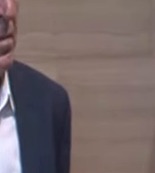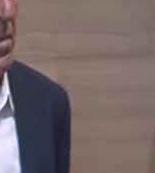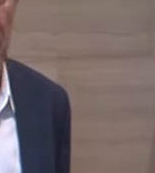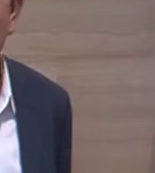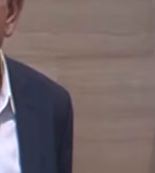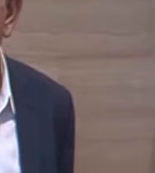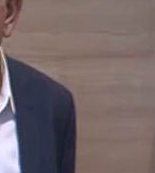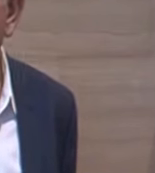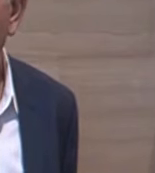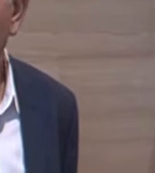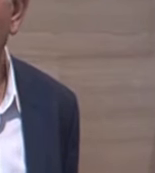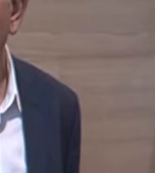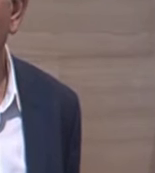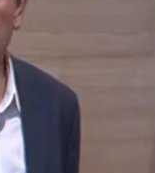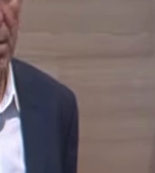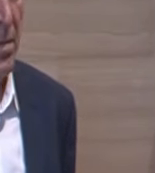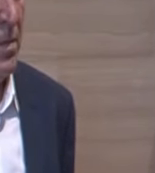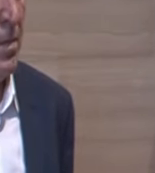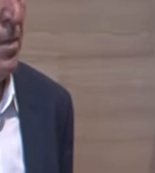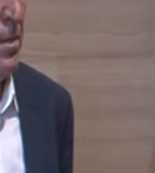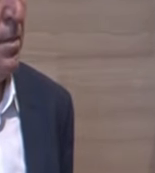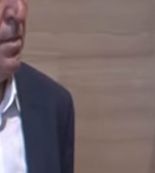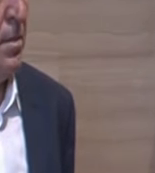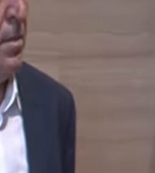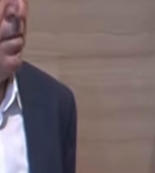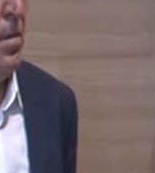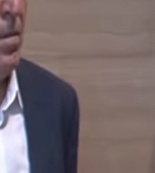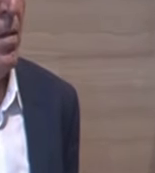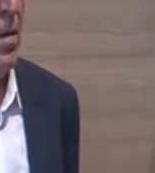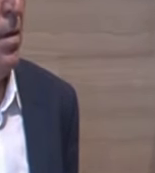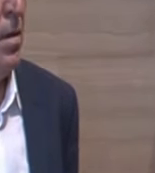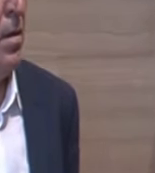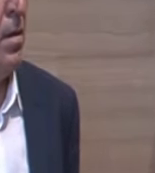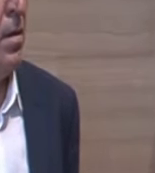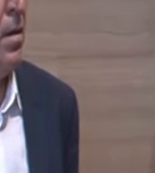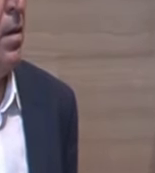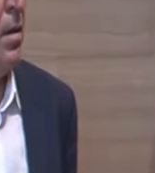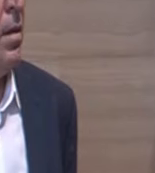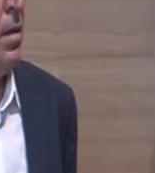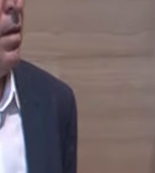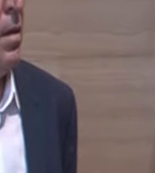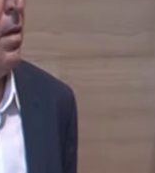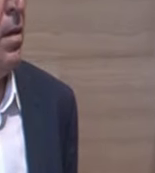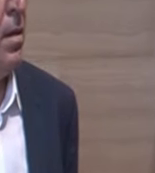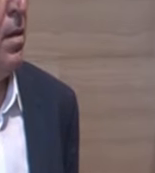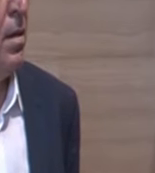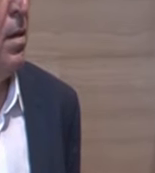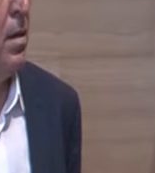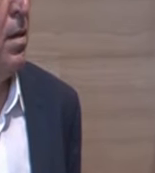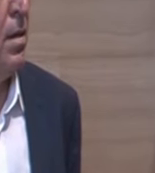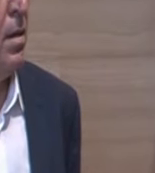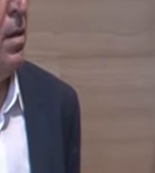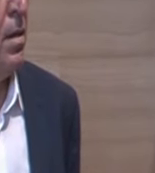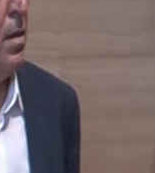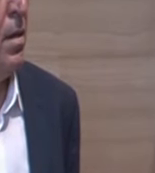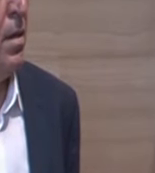ايضا بناء مع رئيس مجلس الوزراء وسنقوم مع غيره وانا ملتزم للقيام بكل ما بوسعي للعمل هنا مع